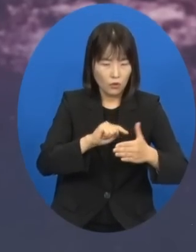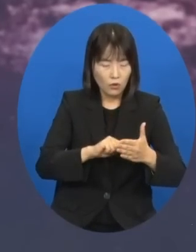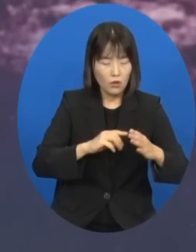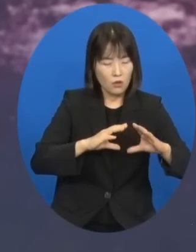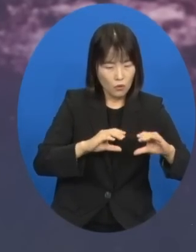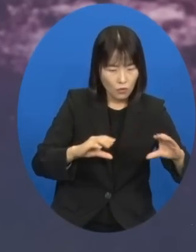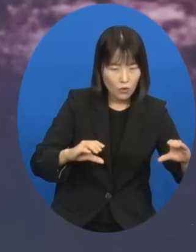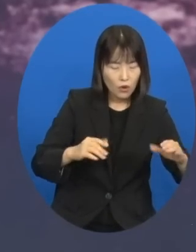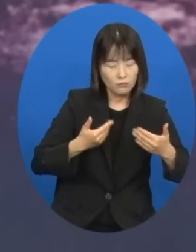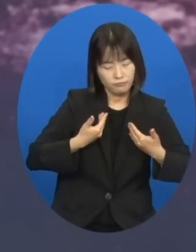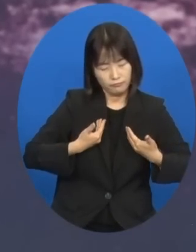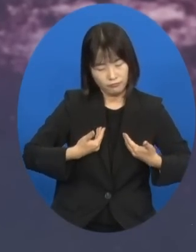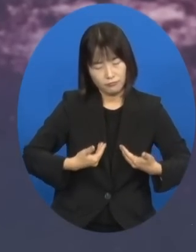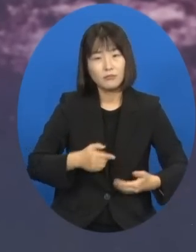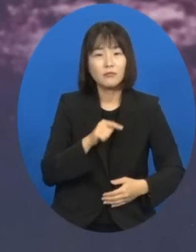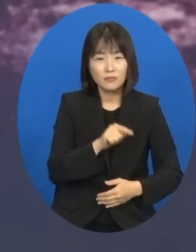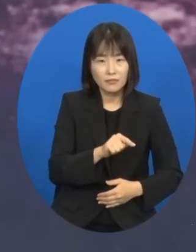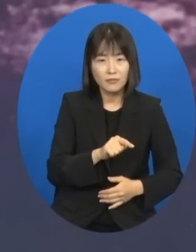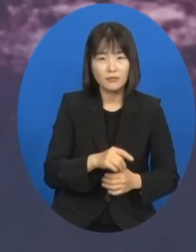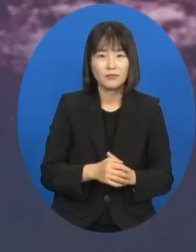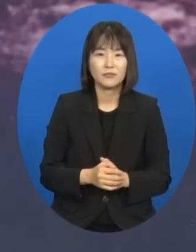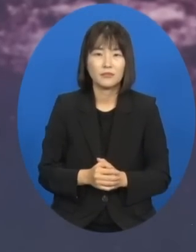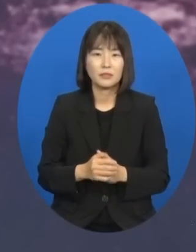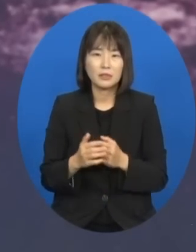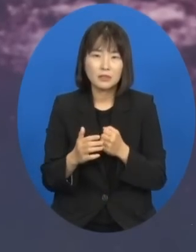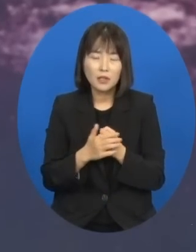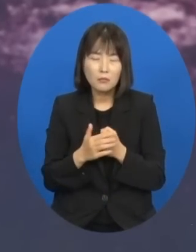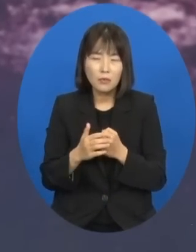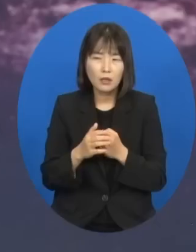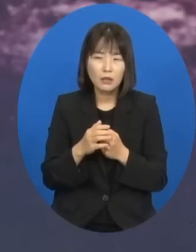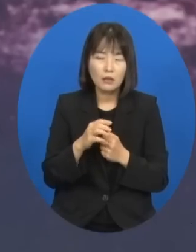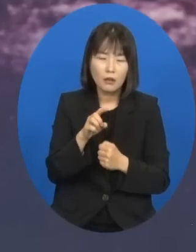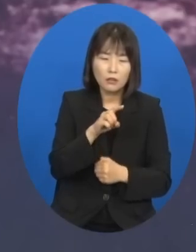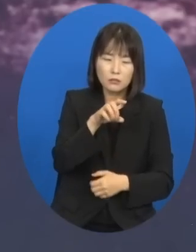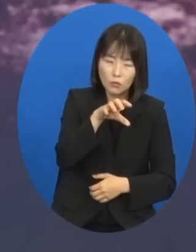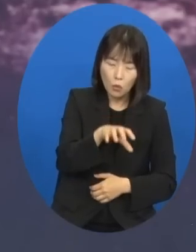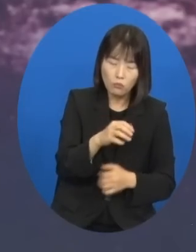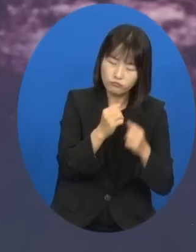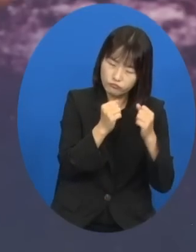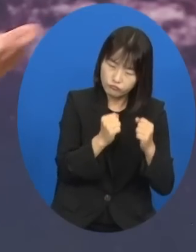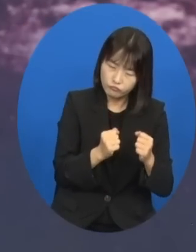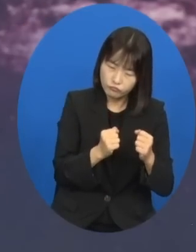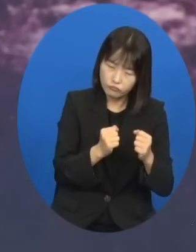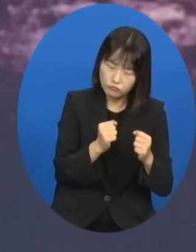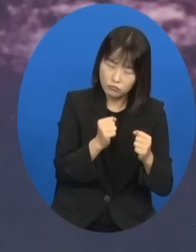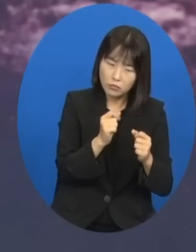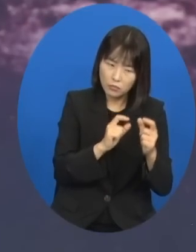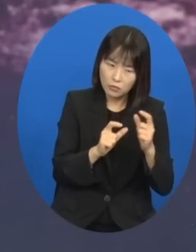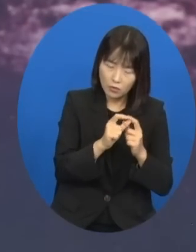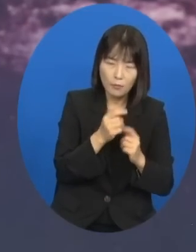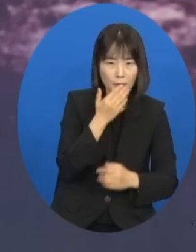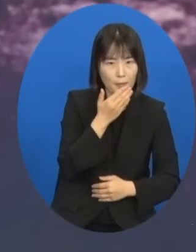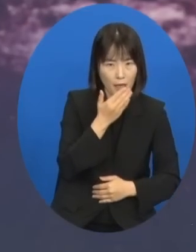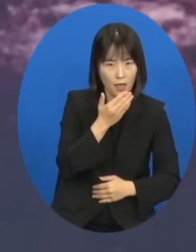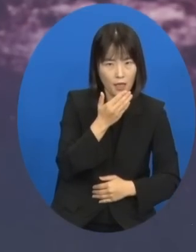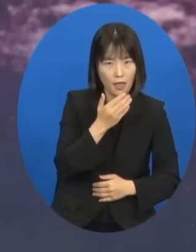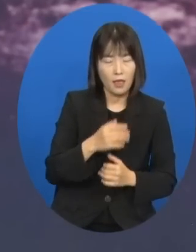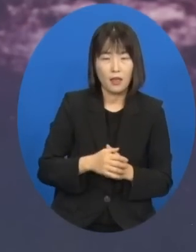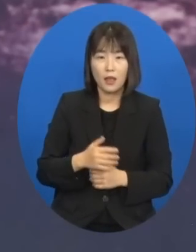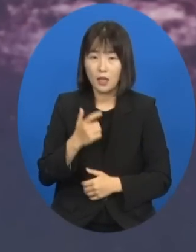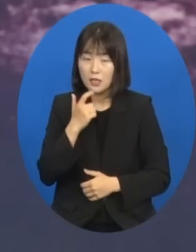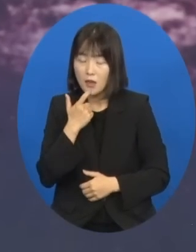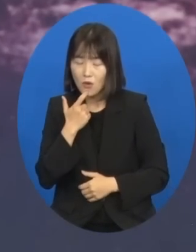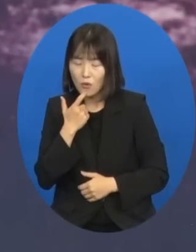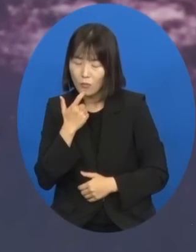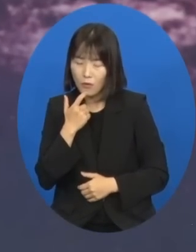차분하고 그렇기 때문에 어찌 보면 어느 곳에 머물러 있는 것이 훨씬 더 나은 것이죠. 야곱 같았으면